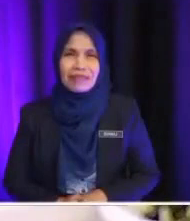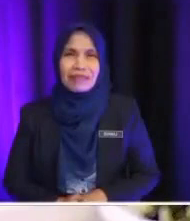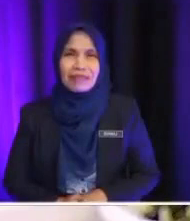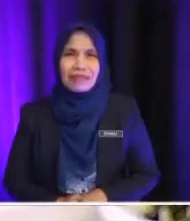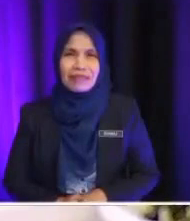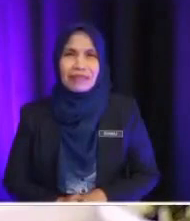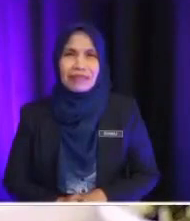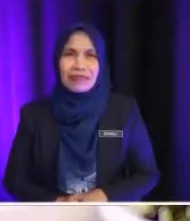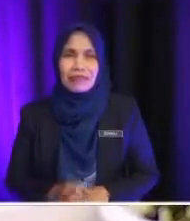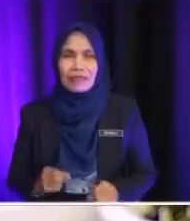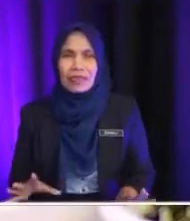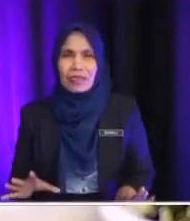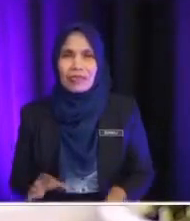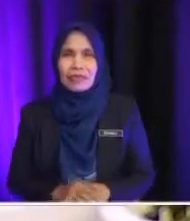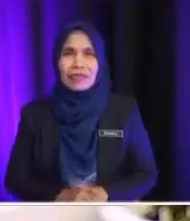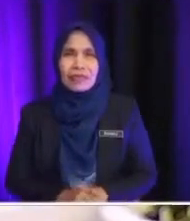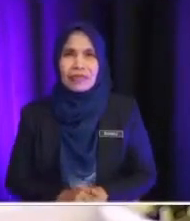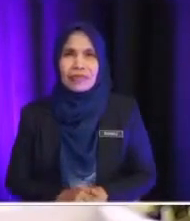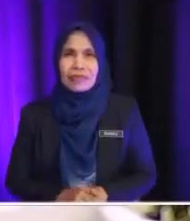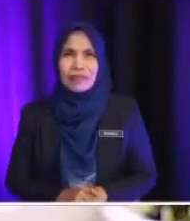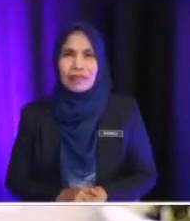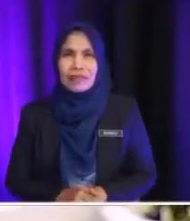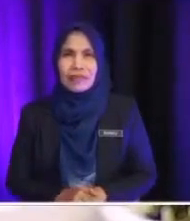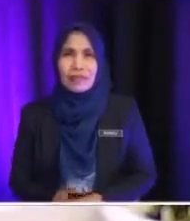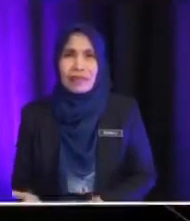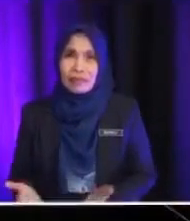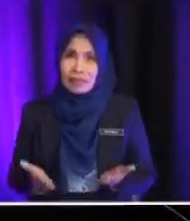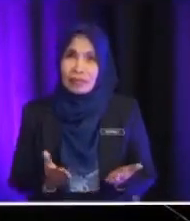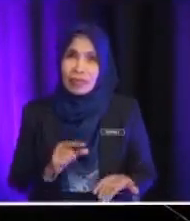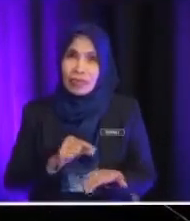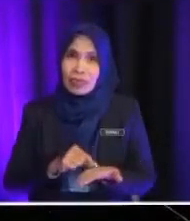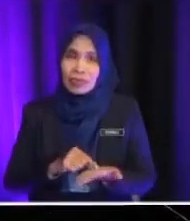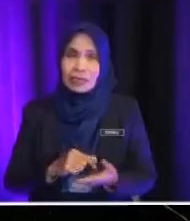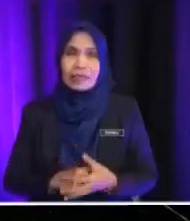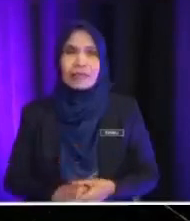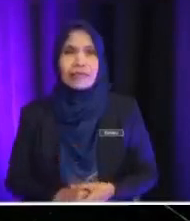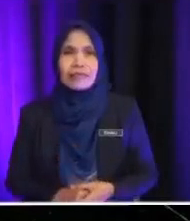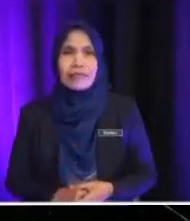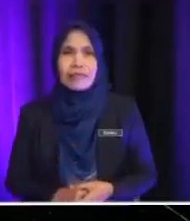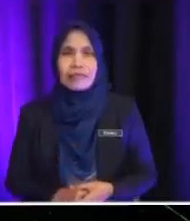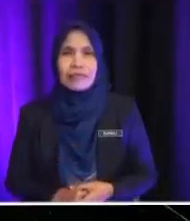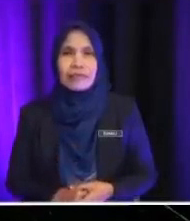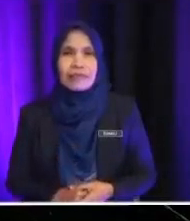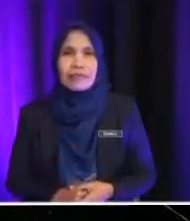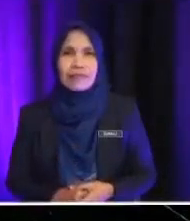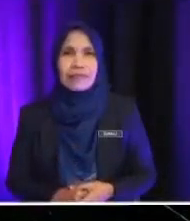Okey, dah selesai dengan sos, kita boleh angkat ayam tu cikgu? Ya betul. Okey, jom. Angkat, letak pelan-pelan ya.